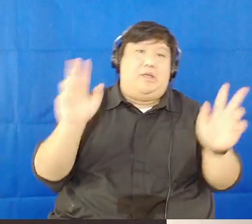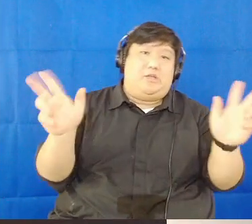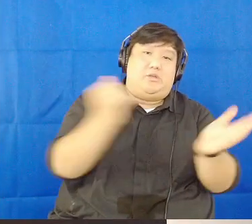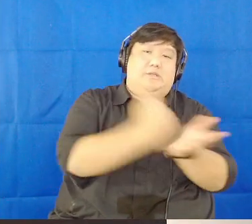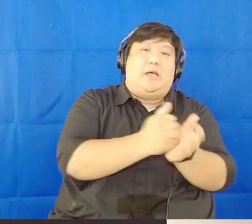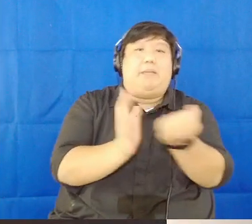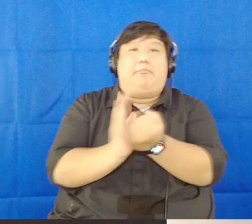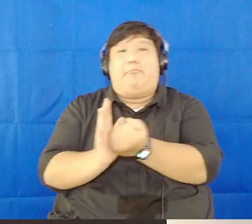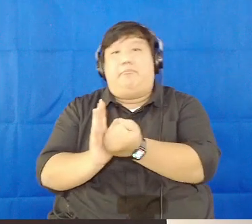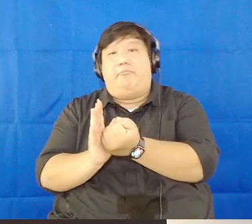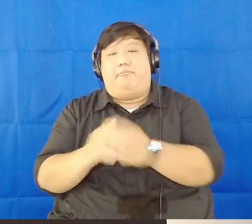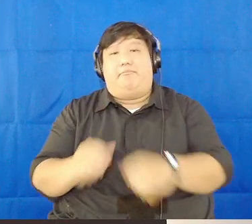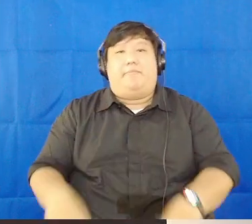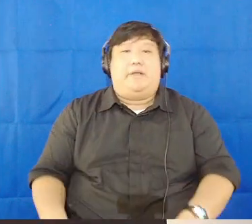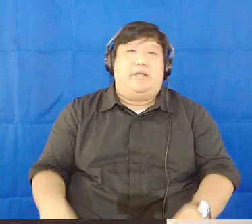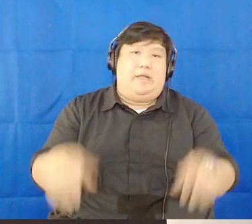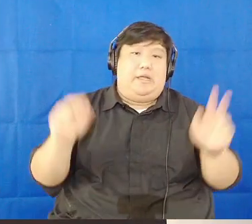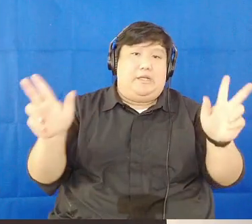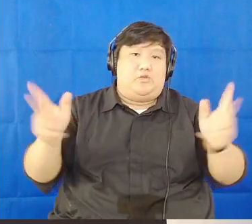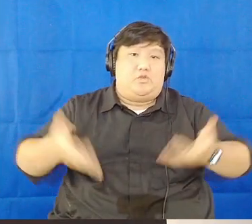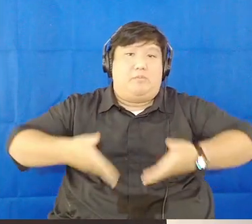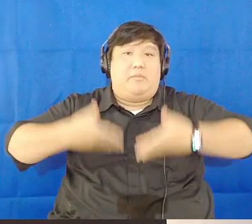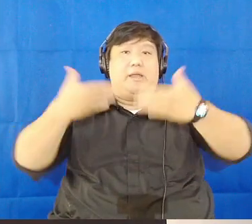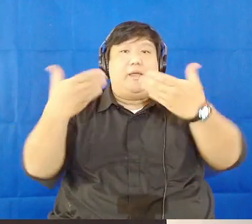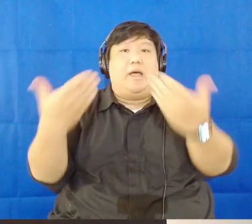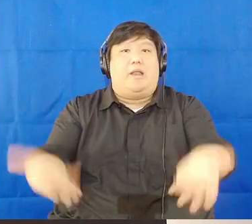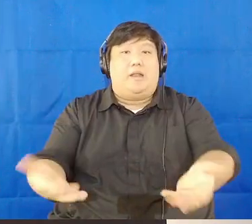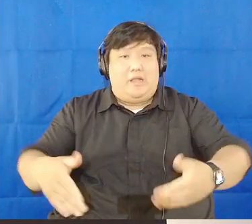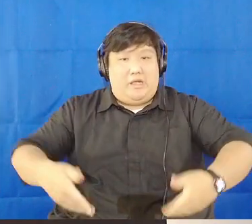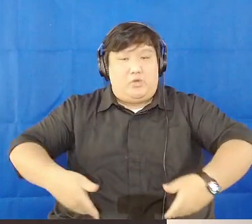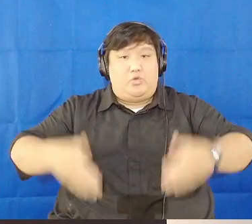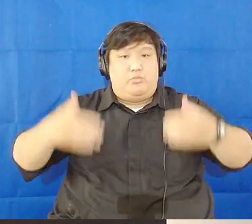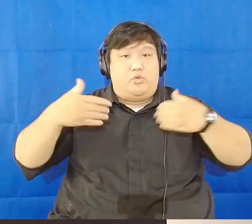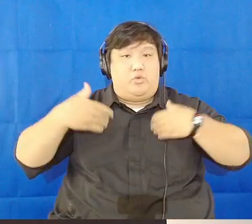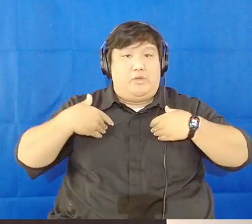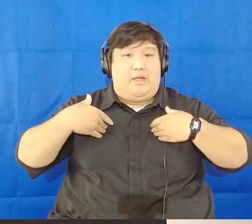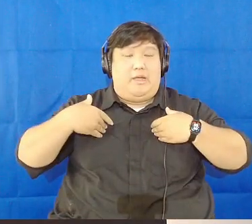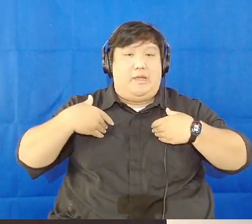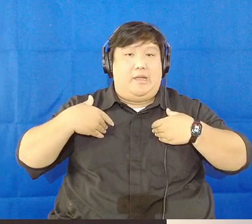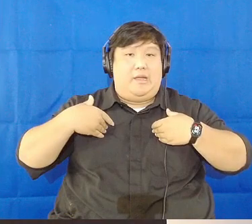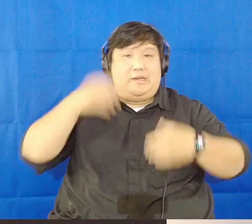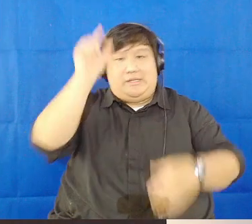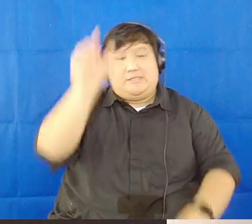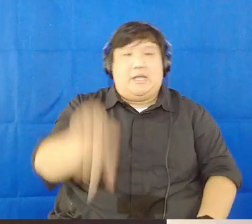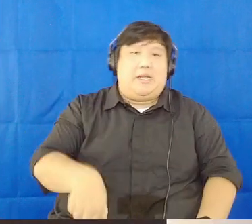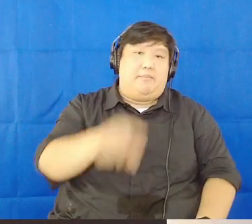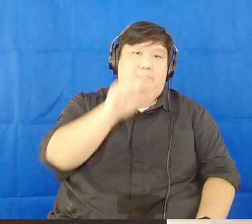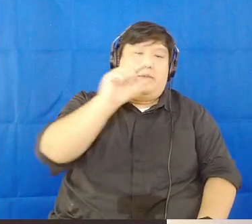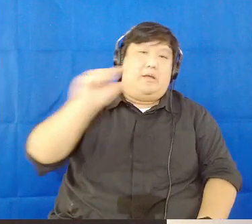itu Yesus memberikan tubuhnya, memberikan darahnya untuk